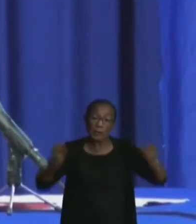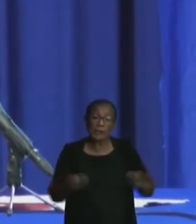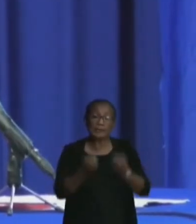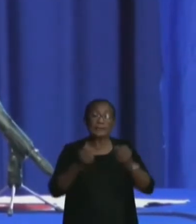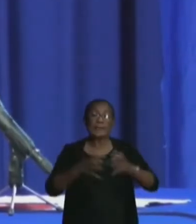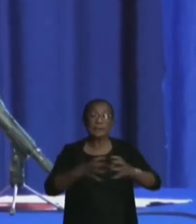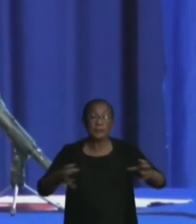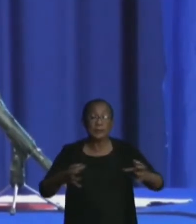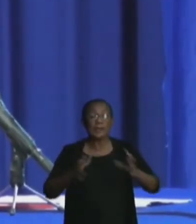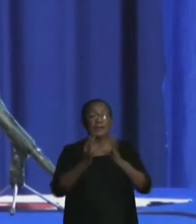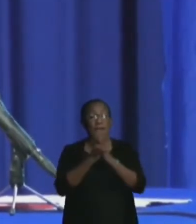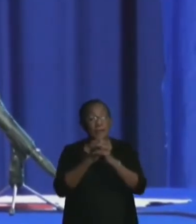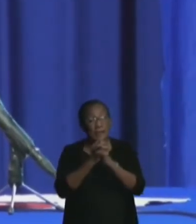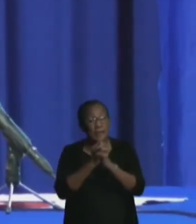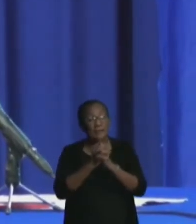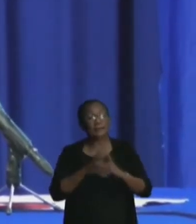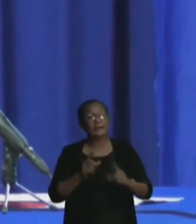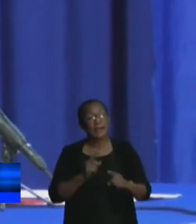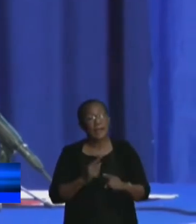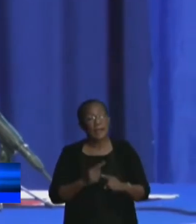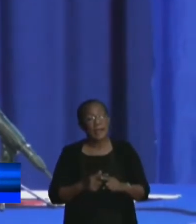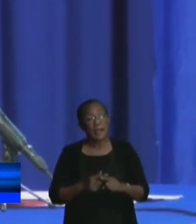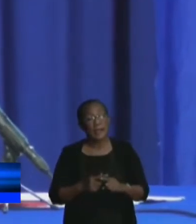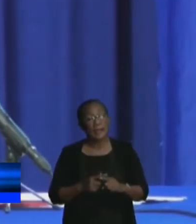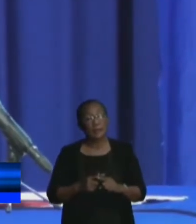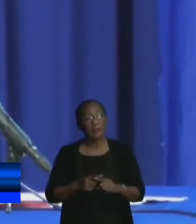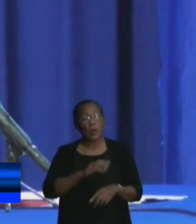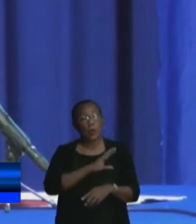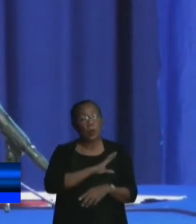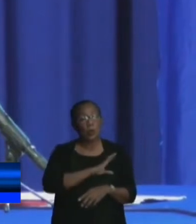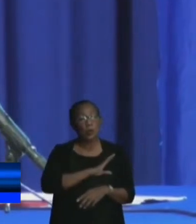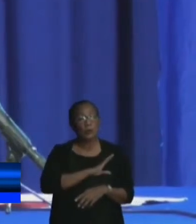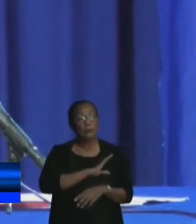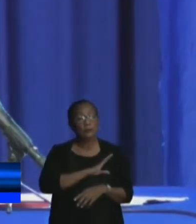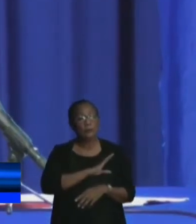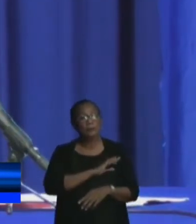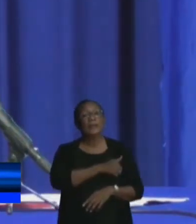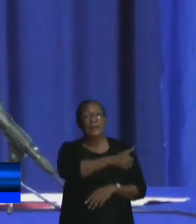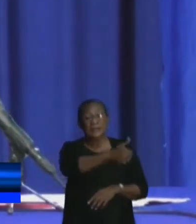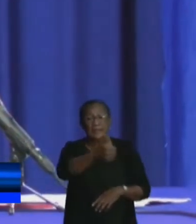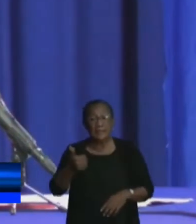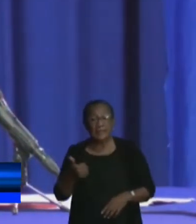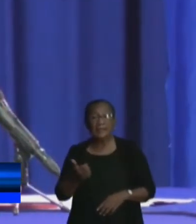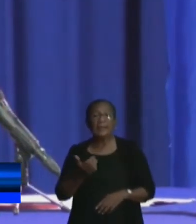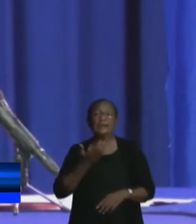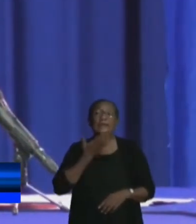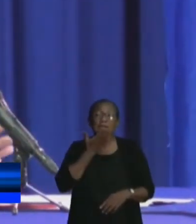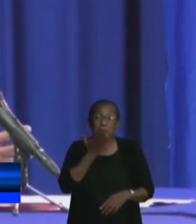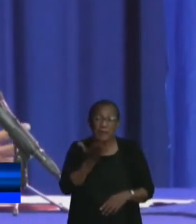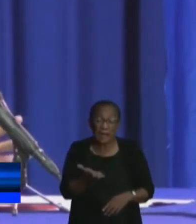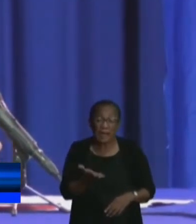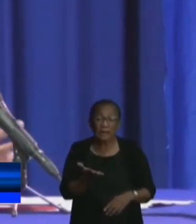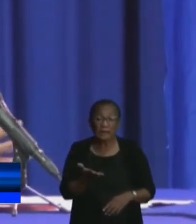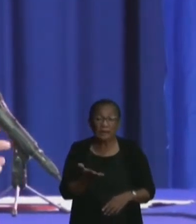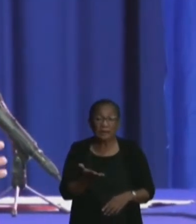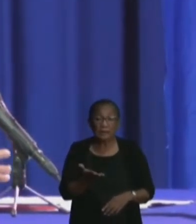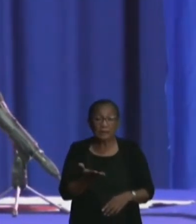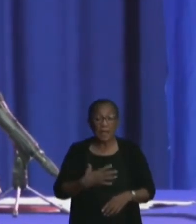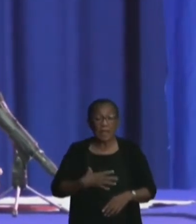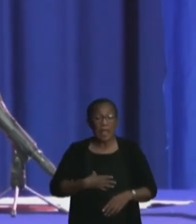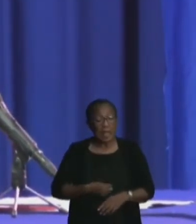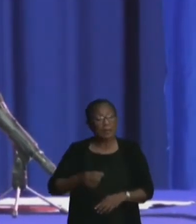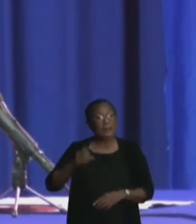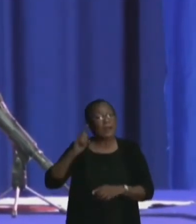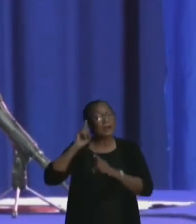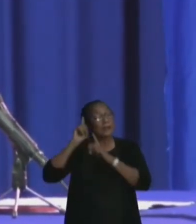bedrijven, kerken en ik wil bij deze ook iedereen oproepen die al gedachten